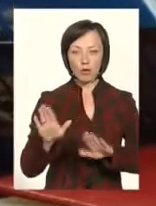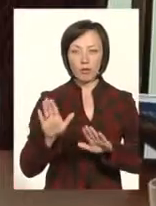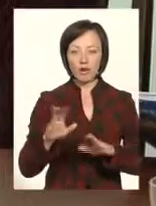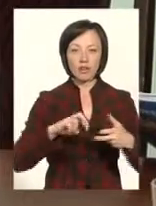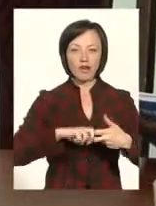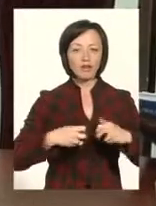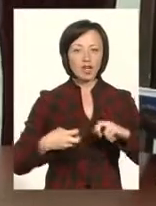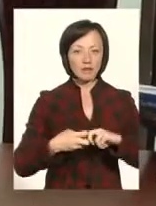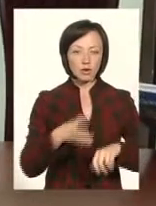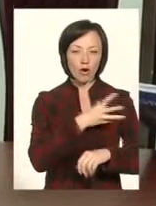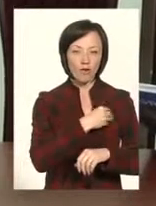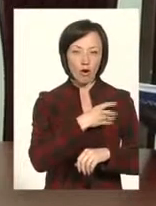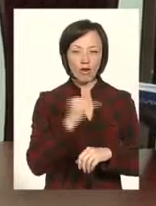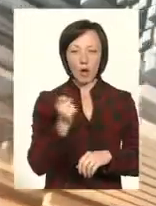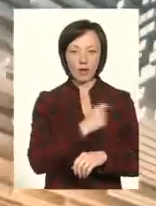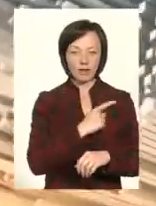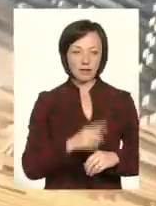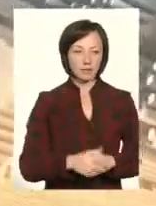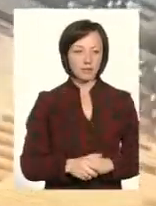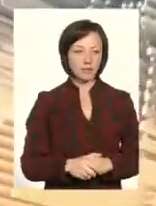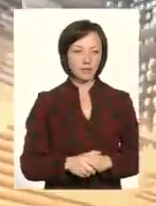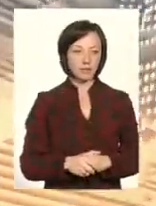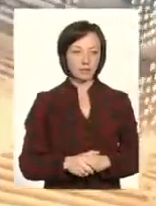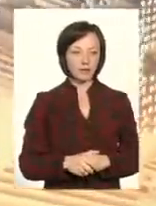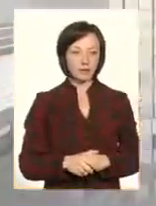в Івано-Франківську, Львові та Одесі.